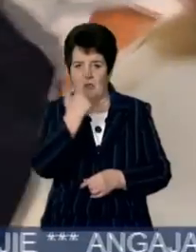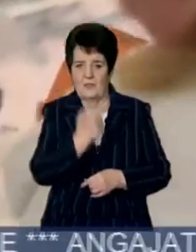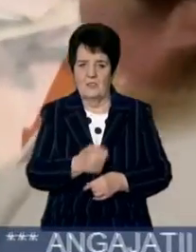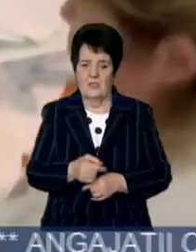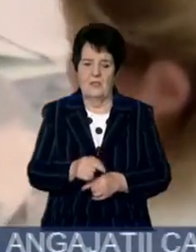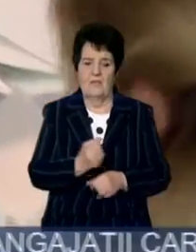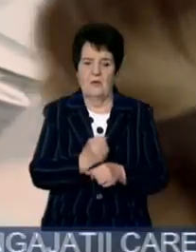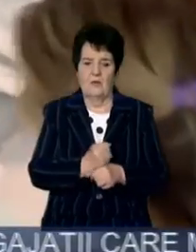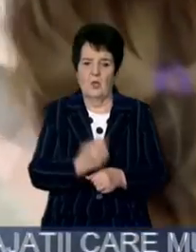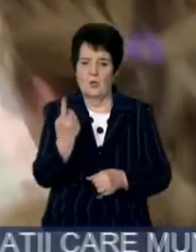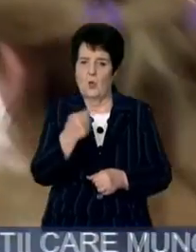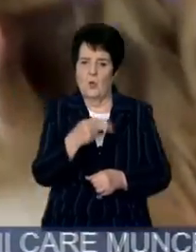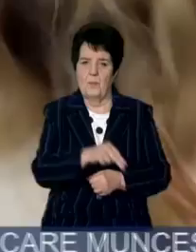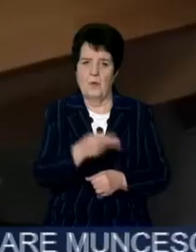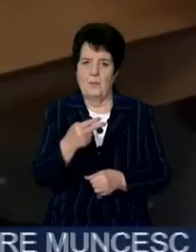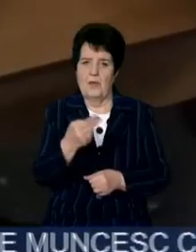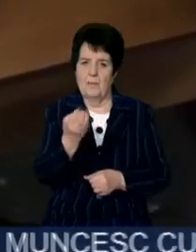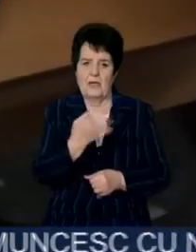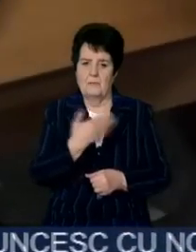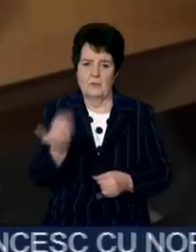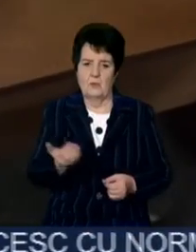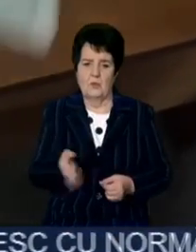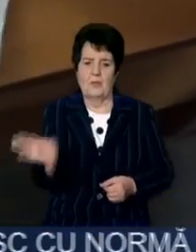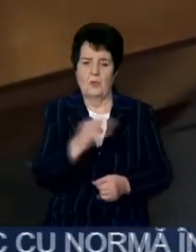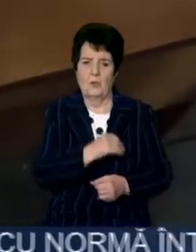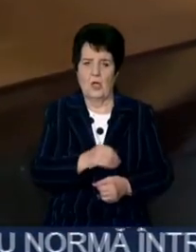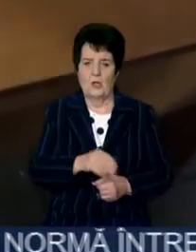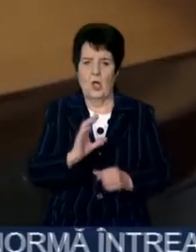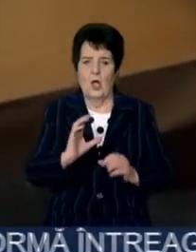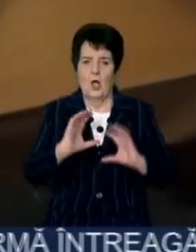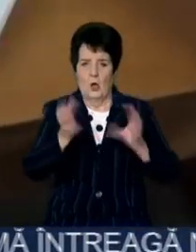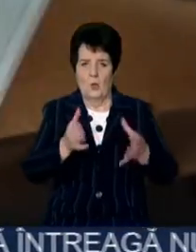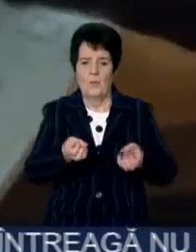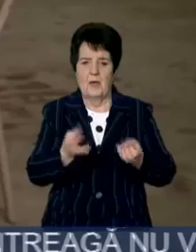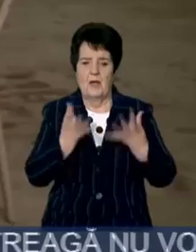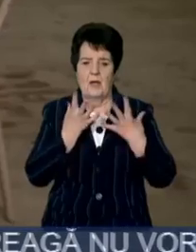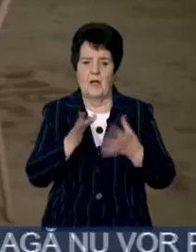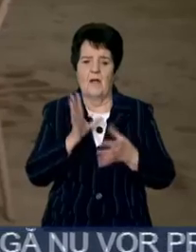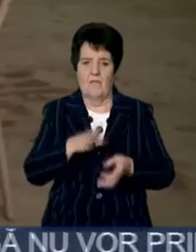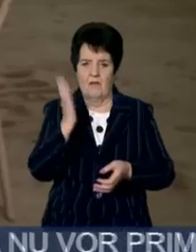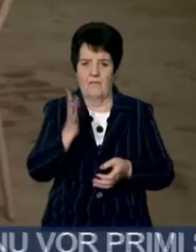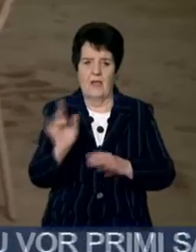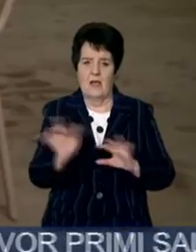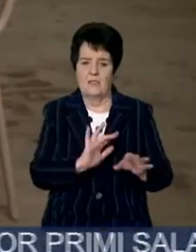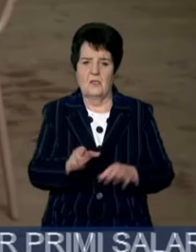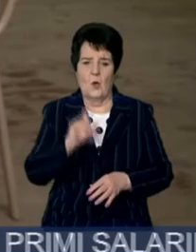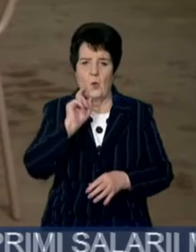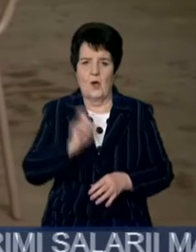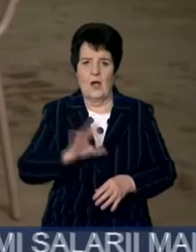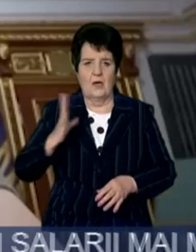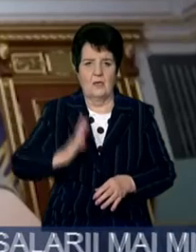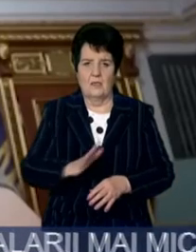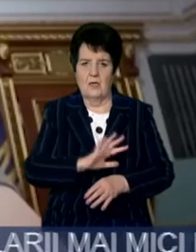Nu este 2014, totul este clar pentru toată lumea și cu siguranță vor fi acțiuni. Ucraina nu poate și nu va suporta